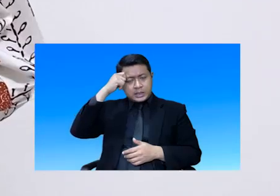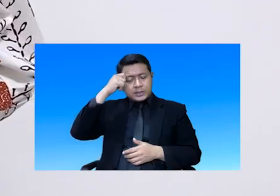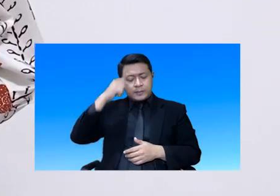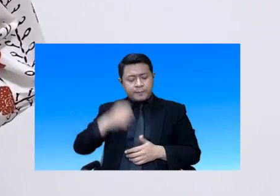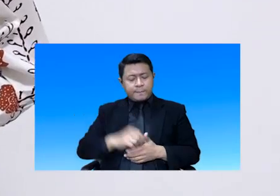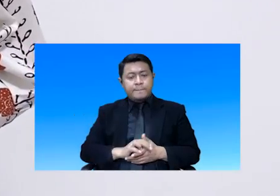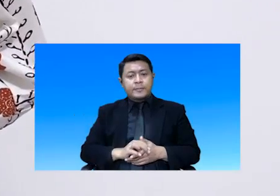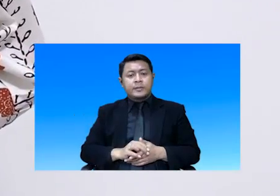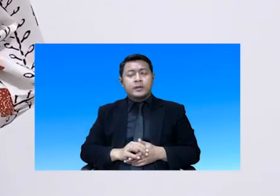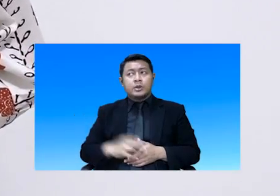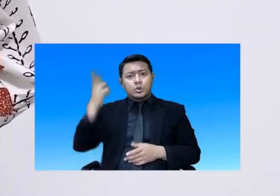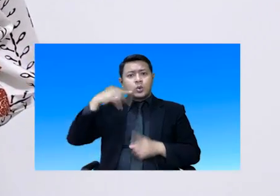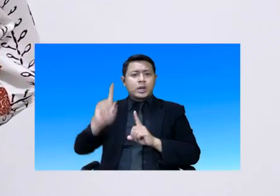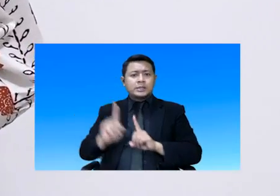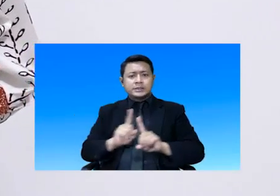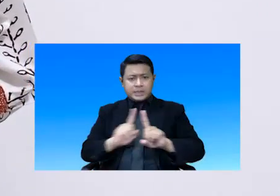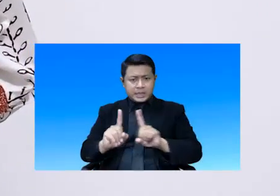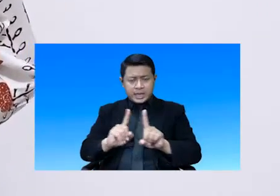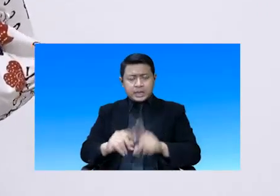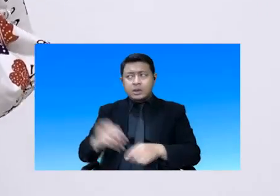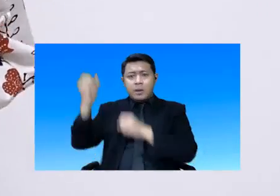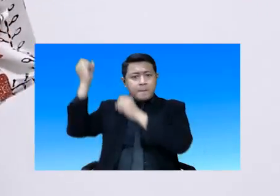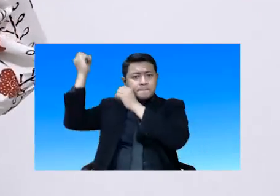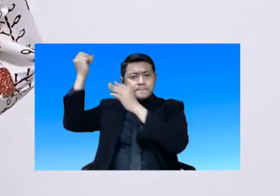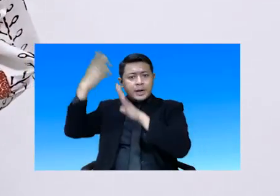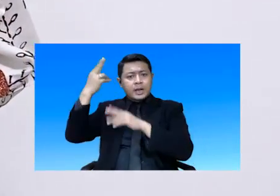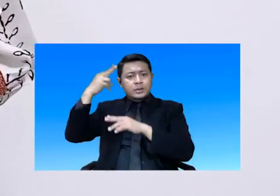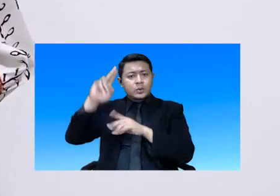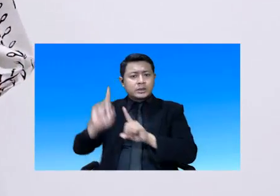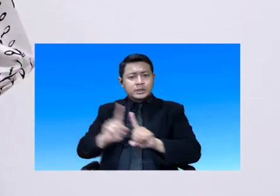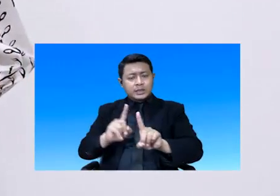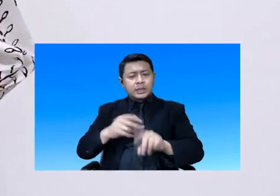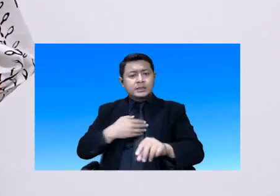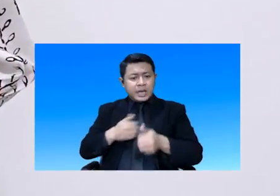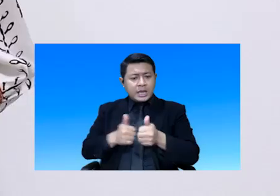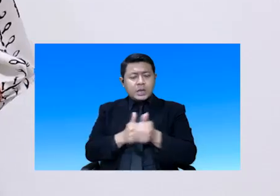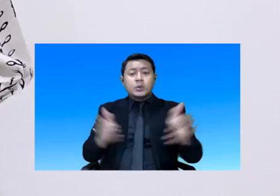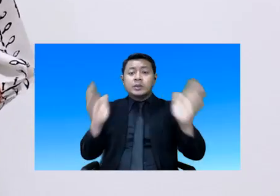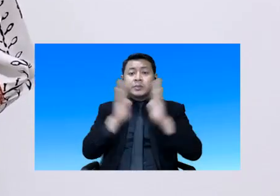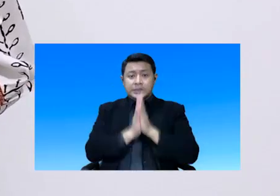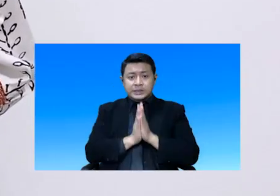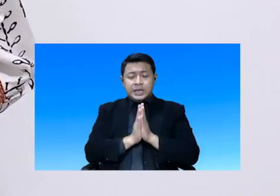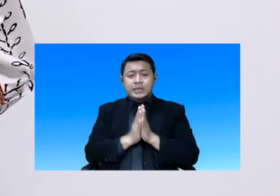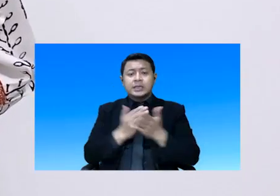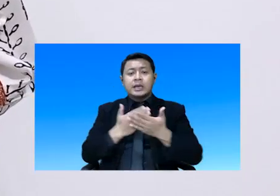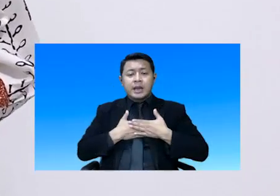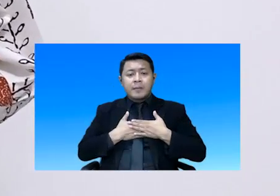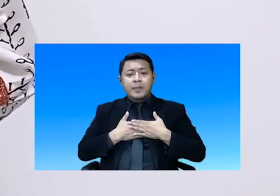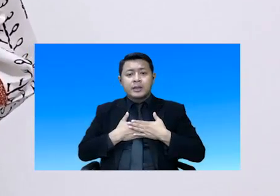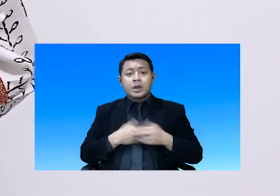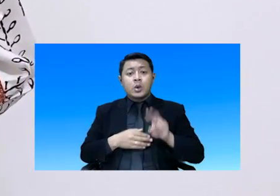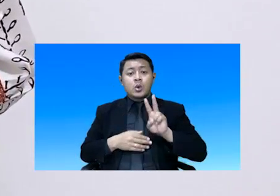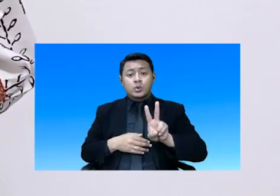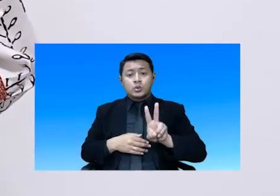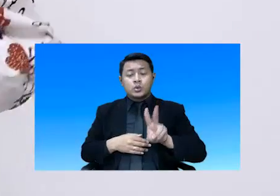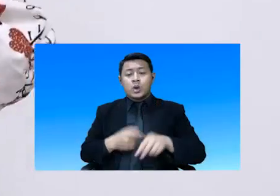di mana penyertaan Tuhan dan berkat Tuhan menyertai saya. Pada saat itu saya mengikuti misa dan saya mendapatkan dua